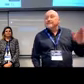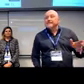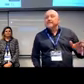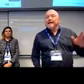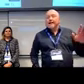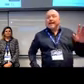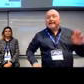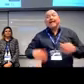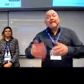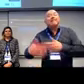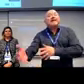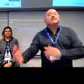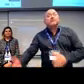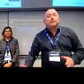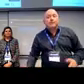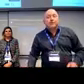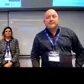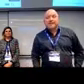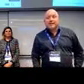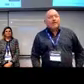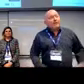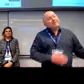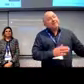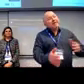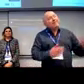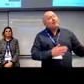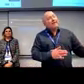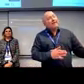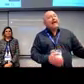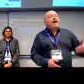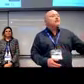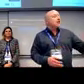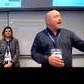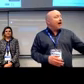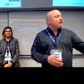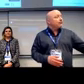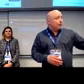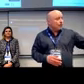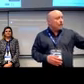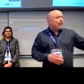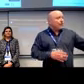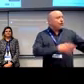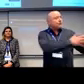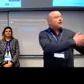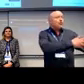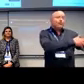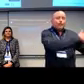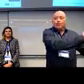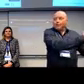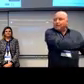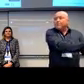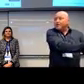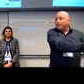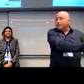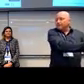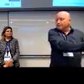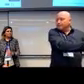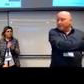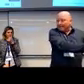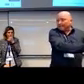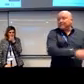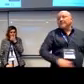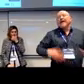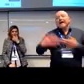pour utiliser la dernière version du logiciel. Donc, évidemment, il y avait un décalage entre le manuel qu'on a